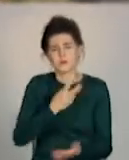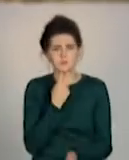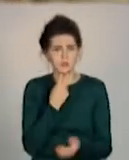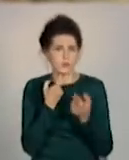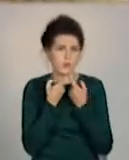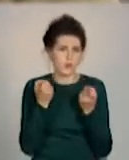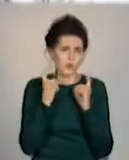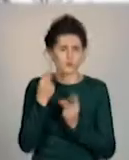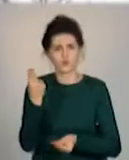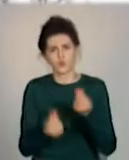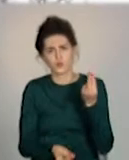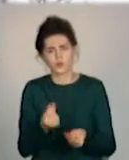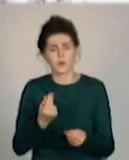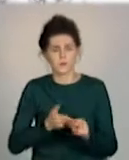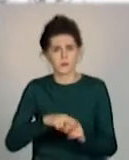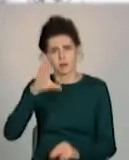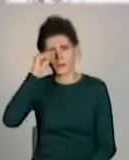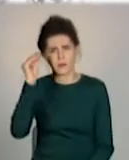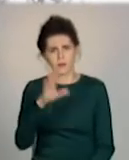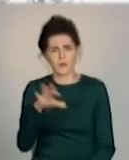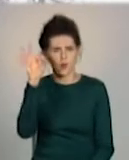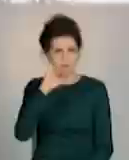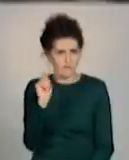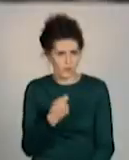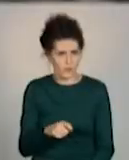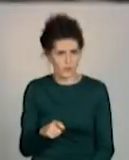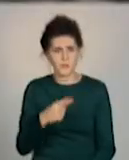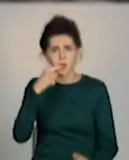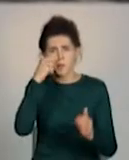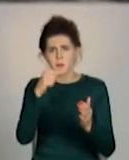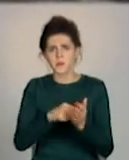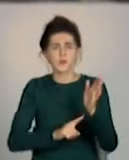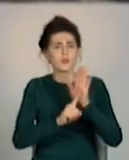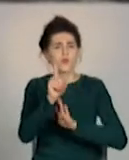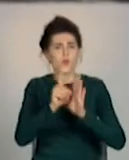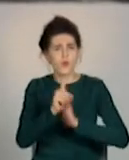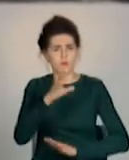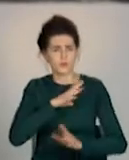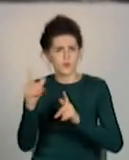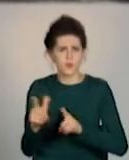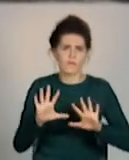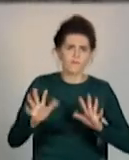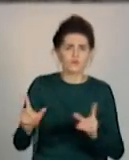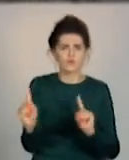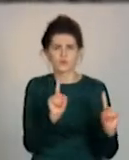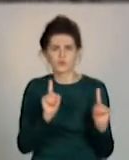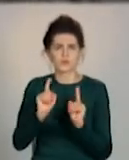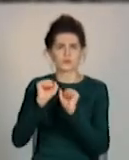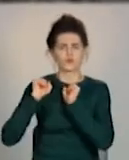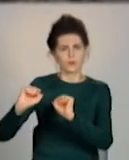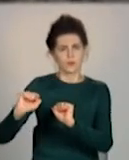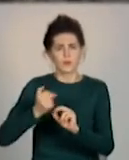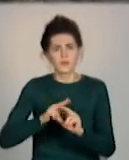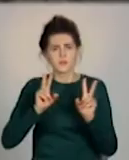улыбался, шутили там. Армійці були переконані, потужний обстріл – лише початок, і приготувалися до штурму. Та вчасно нагодилися